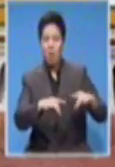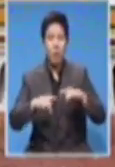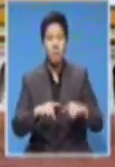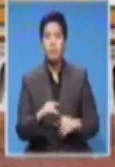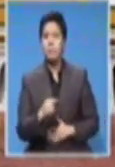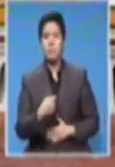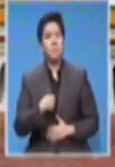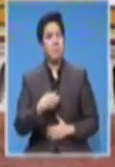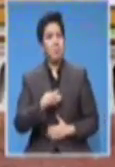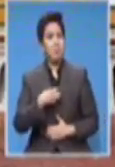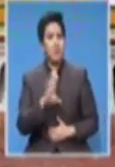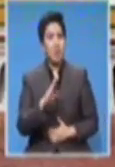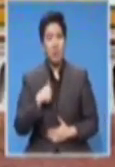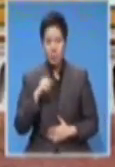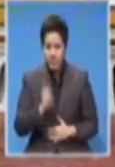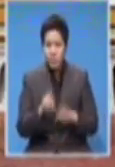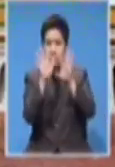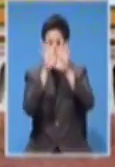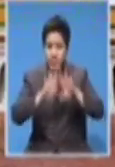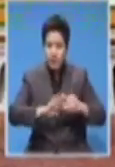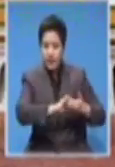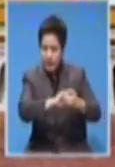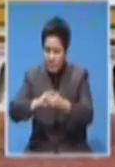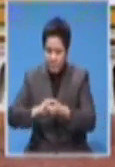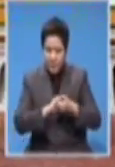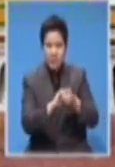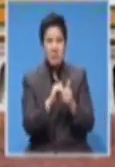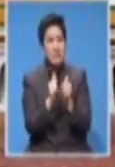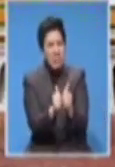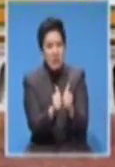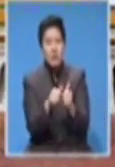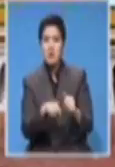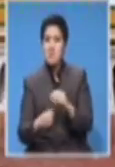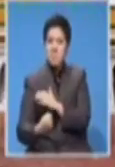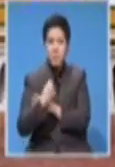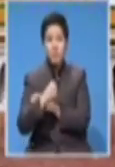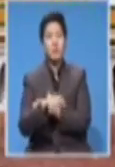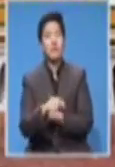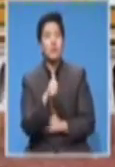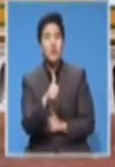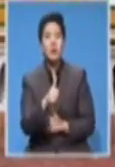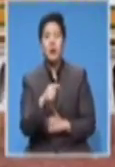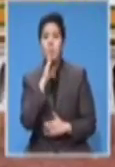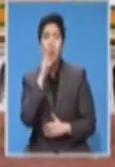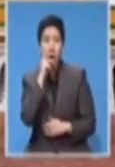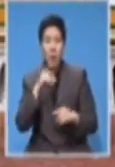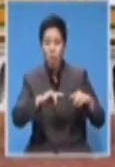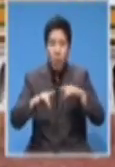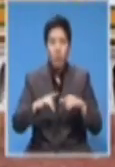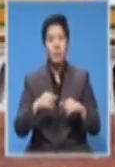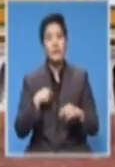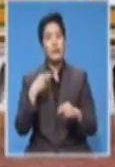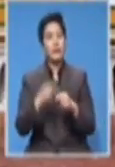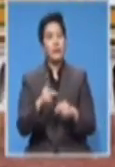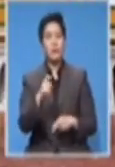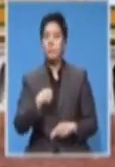และมันจะทำให้ความสัมพันธ์ที่ดีระหว่างกันในอาเซียนนั้นที่กำลังดีอยู่กำลังเข้มแข็งอยู่นั้นมันต้องเสียหายไปนะครับก็ปั